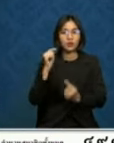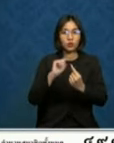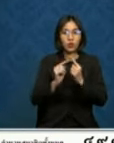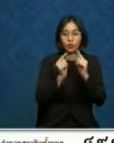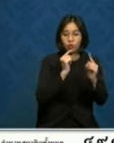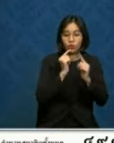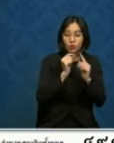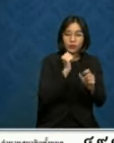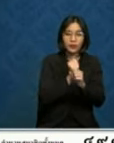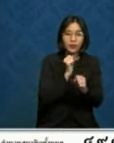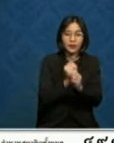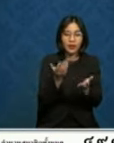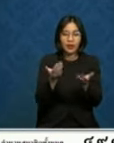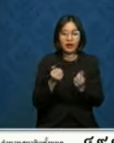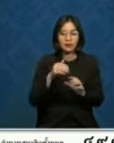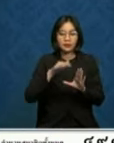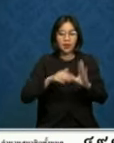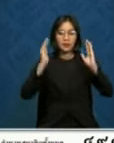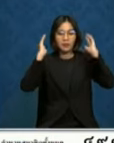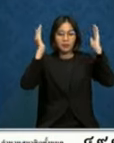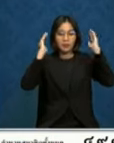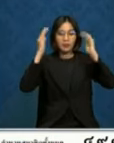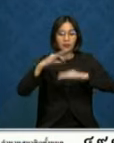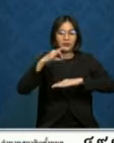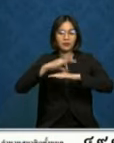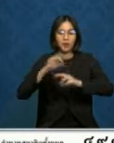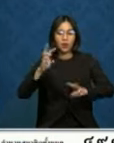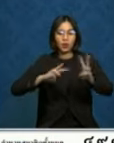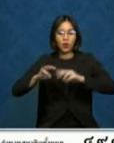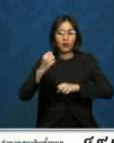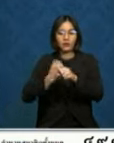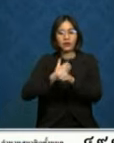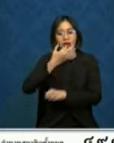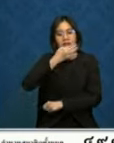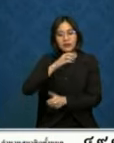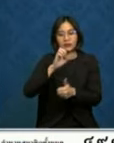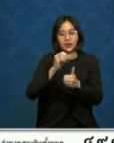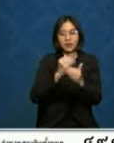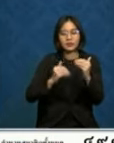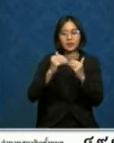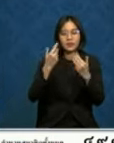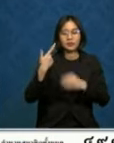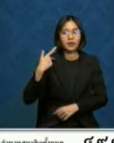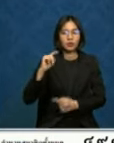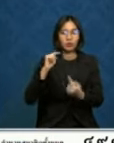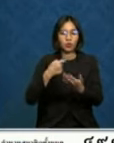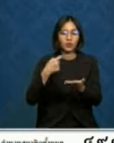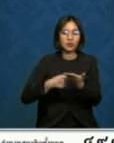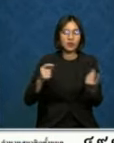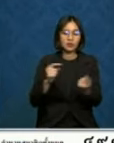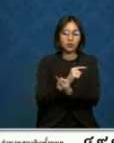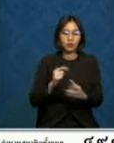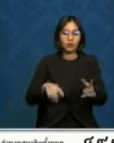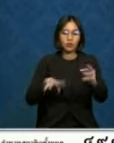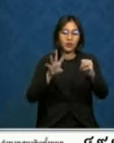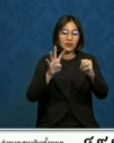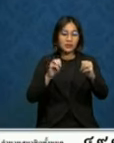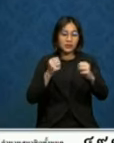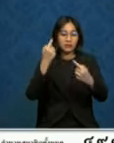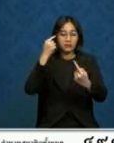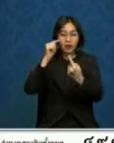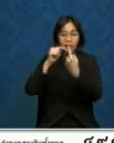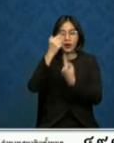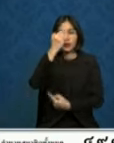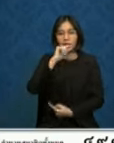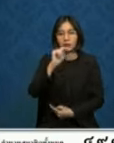ประสานงานนะคะรับสมัครงานประชาสัมพันธ์ตำแหน่งว่างฝึกอาชีพแนะนำสิทธิประโยชน์ด้านประกันสังคมมาตรา40เป้าหมายก็